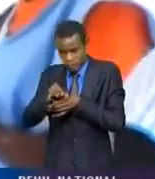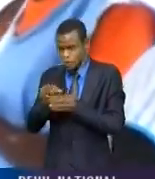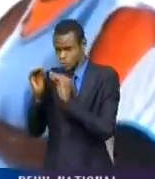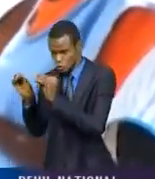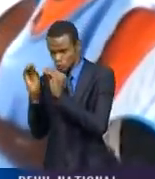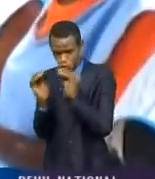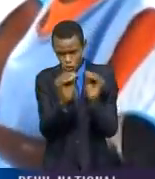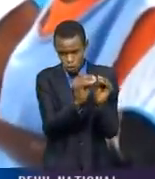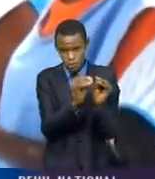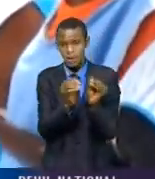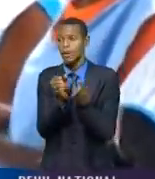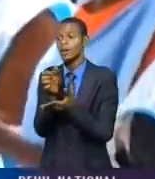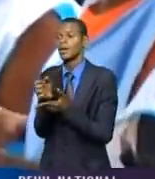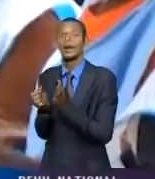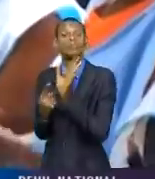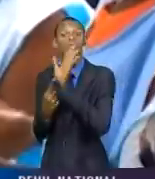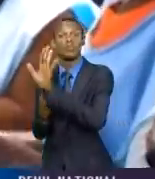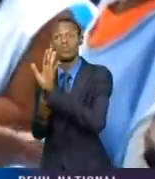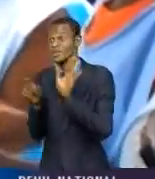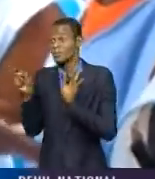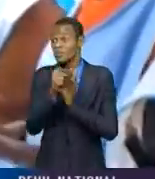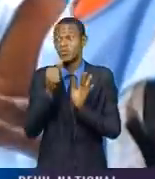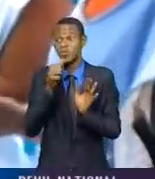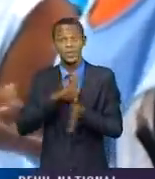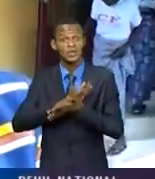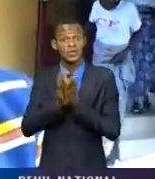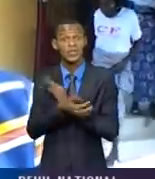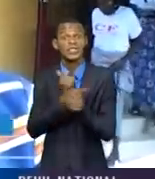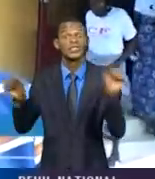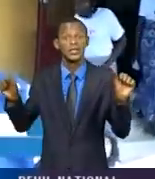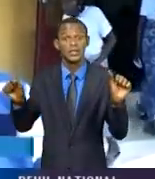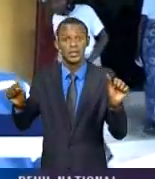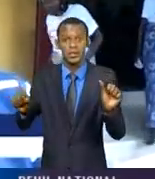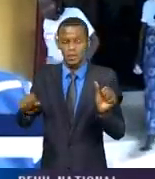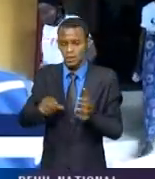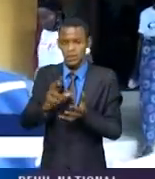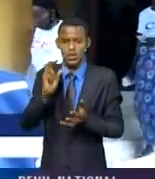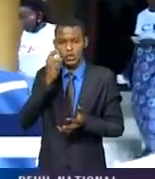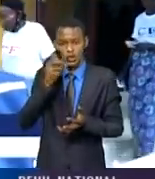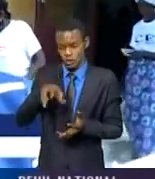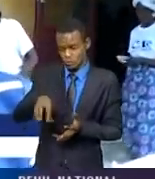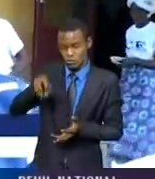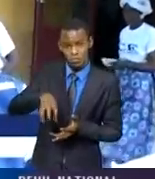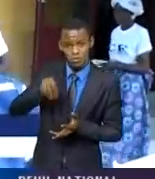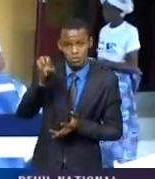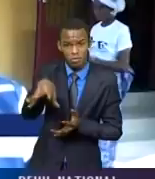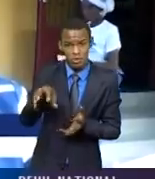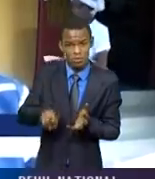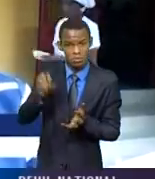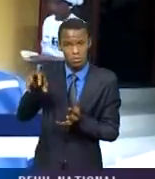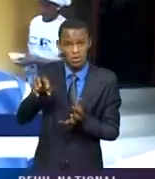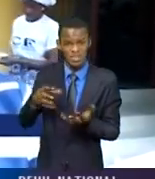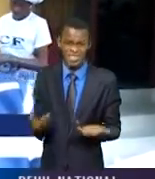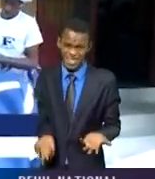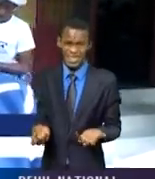peut être autonome dans la fabrication de beignets des quelques autres à base de manioc